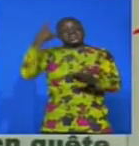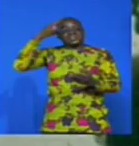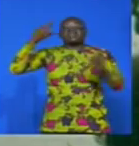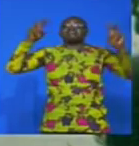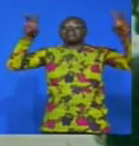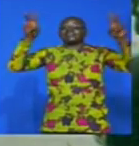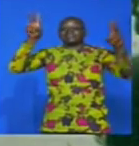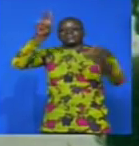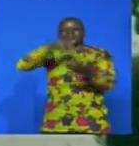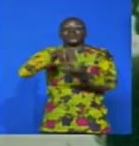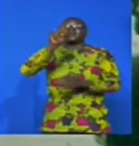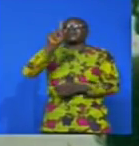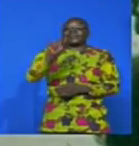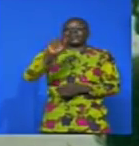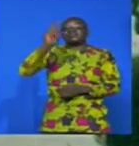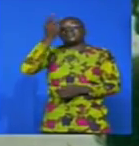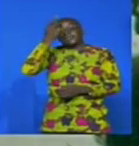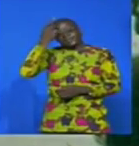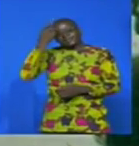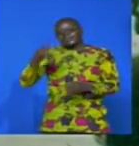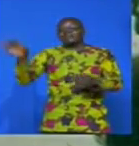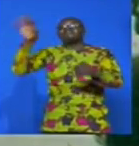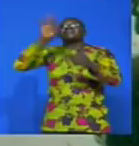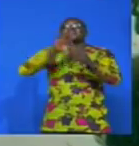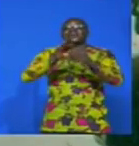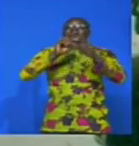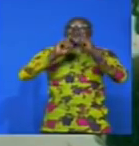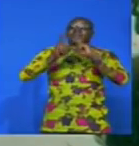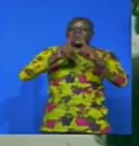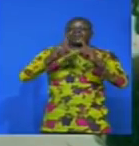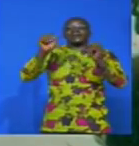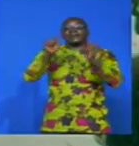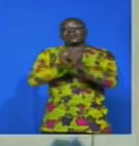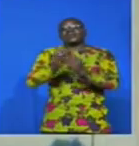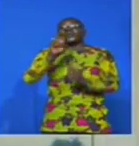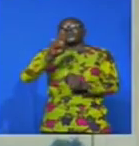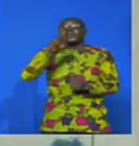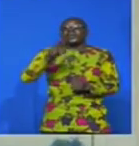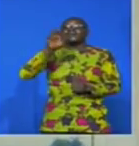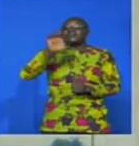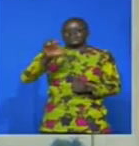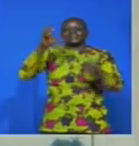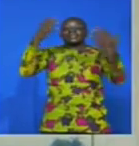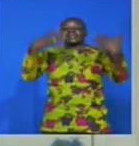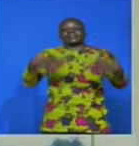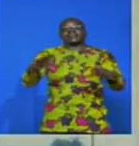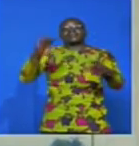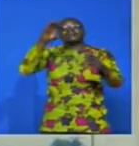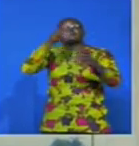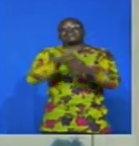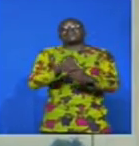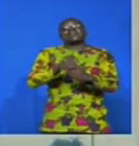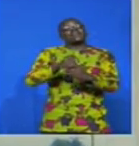2020. Politiquement ou électoralement parlant, c'est selon, l'UPC est déjà dans les starting blocks. Ainsi